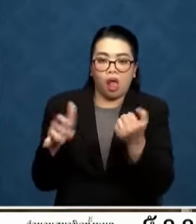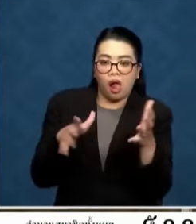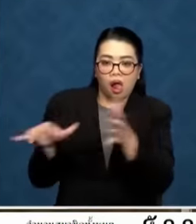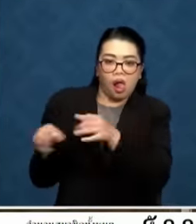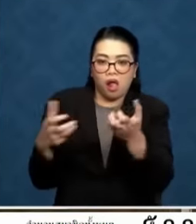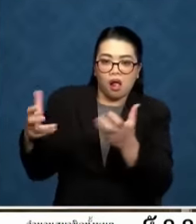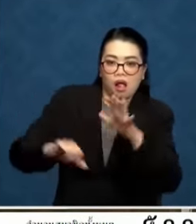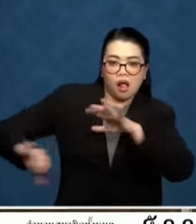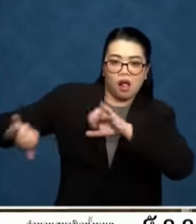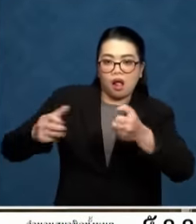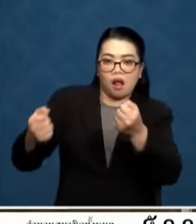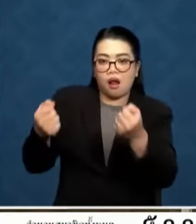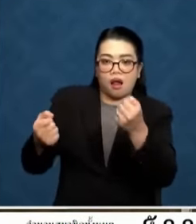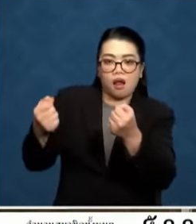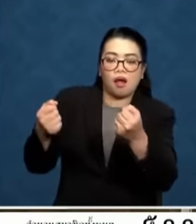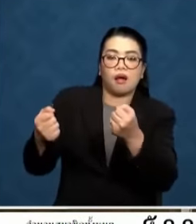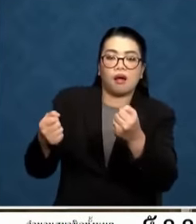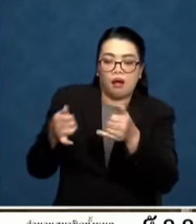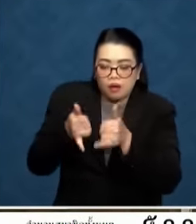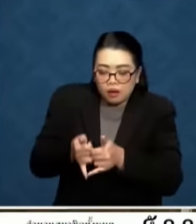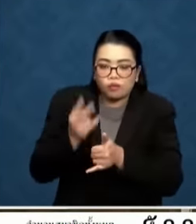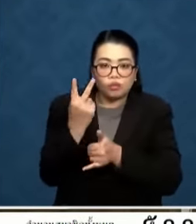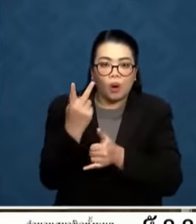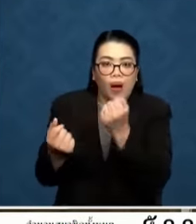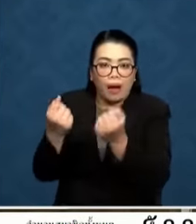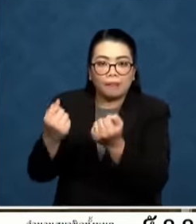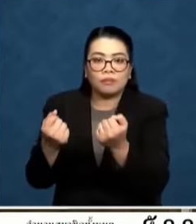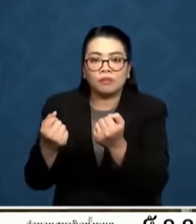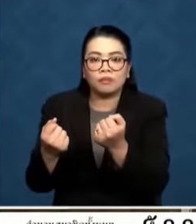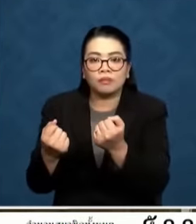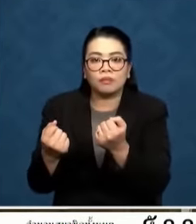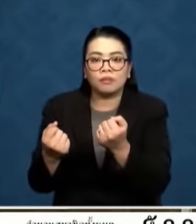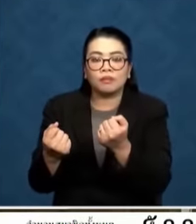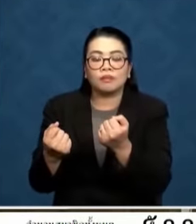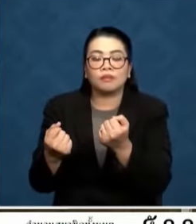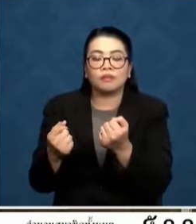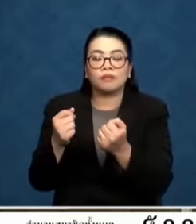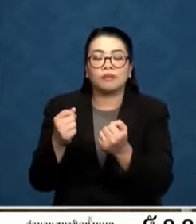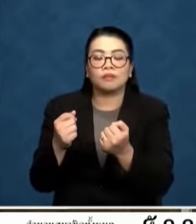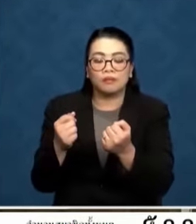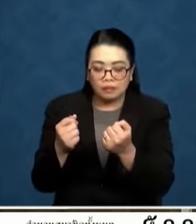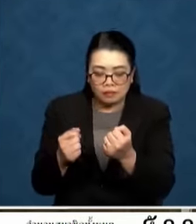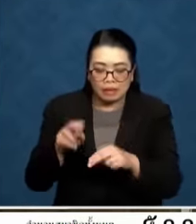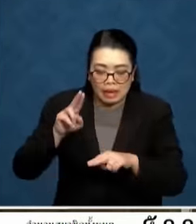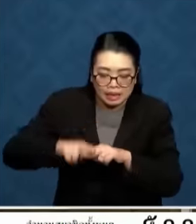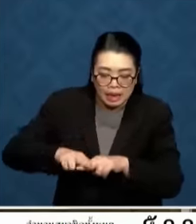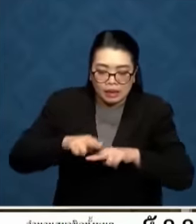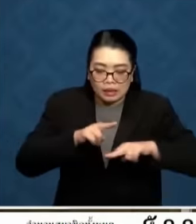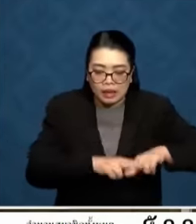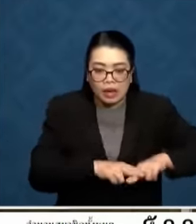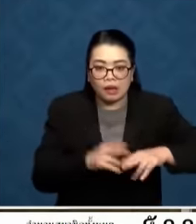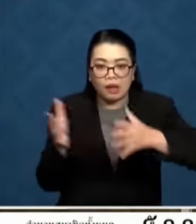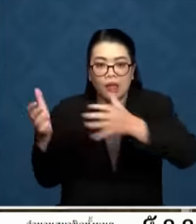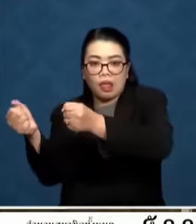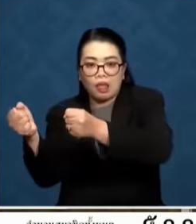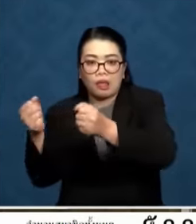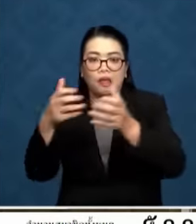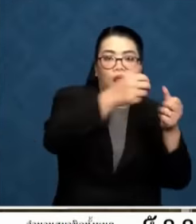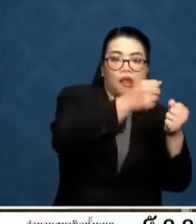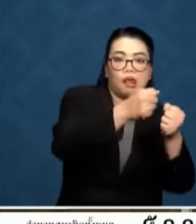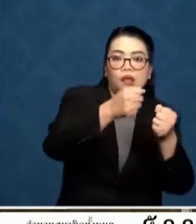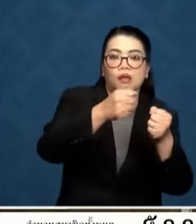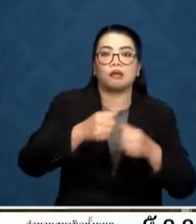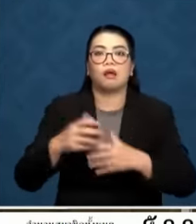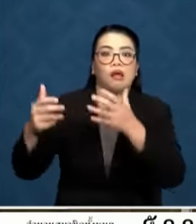ขับที่น่าวาเสียวที่สุดก็คือแม้จะนั่งเก้าอี้คนละตัวแต่ปรากฏว่าจับ